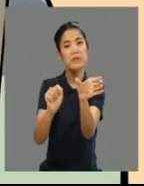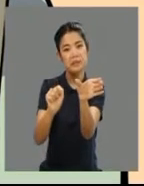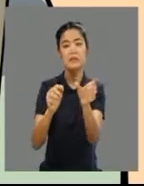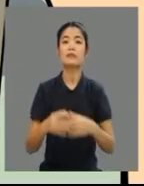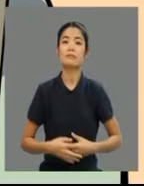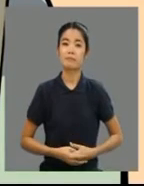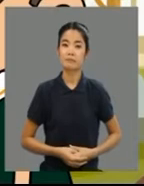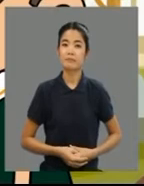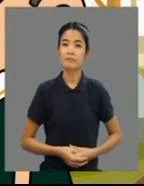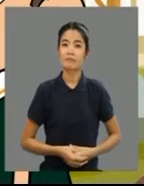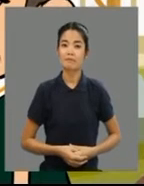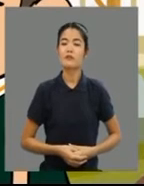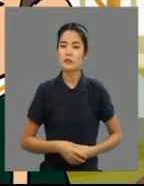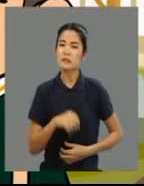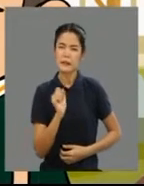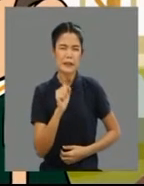เดียว